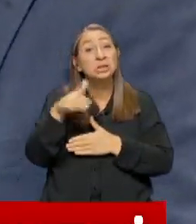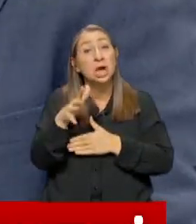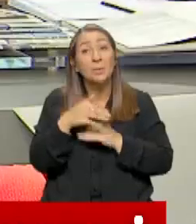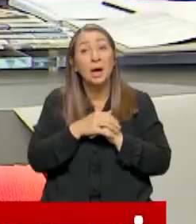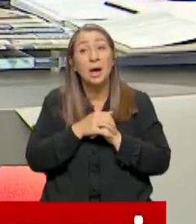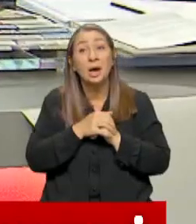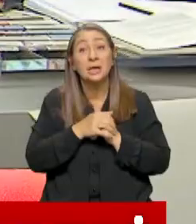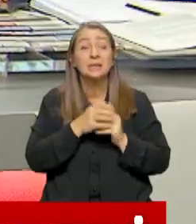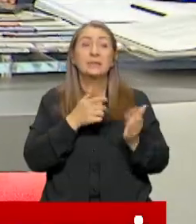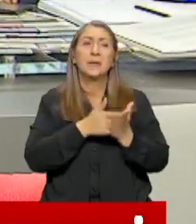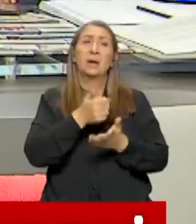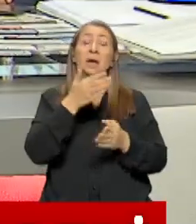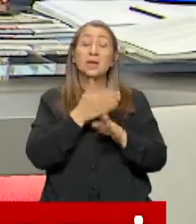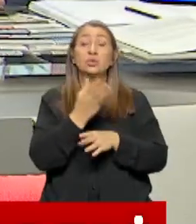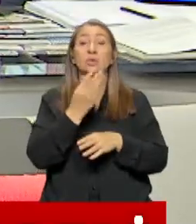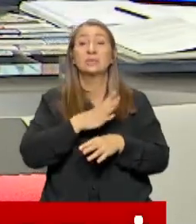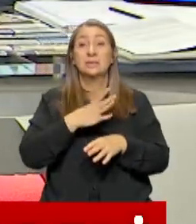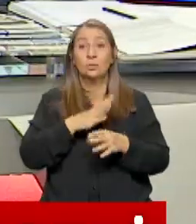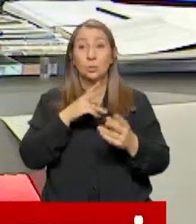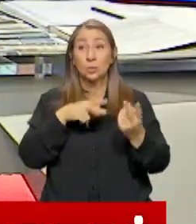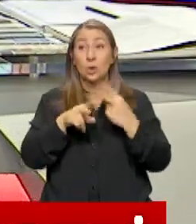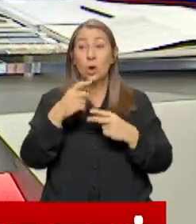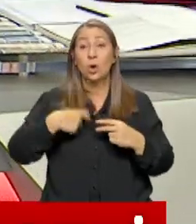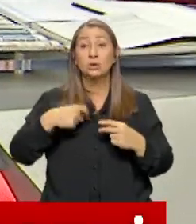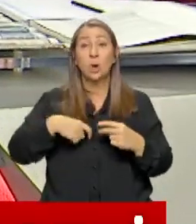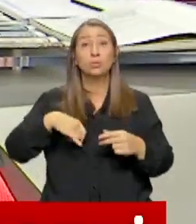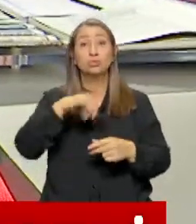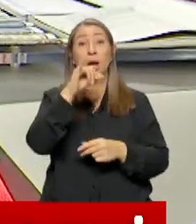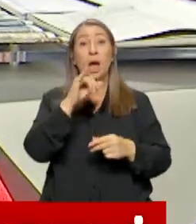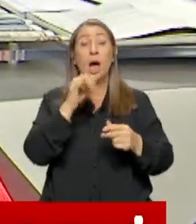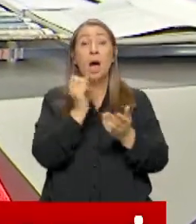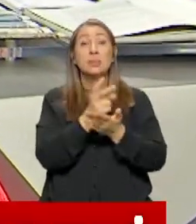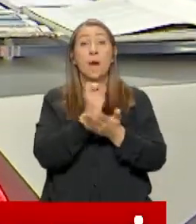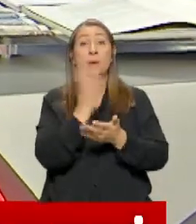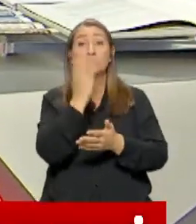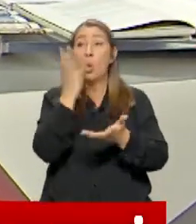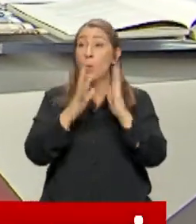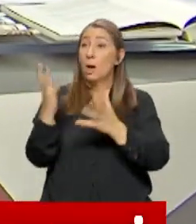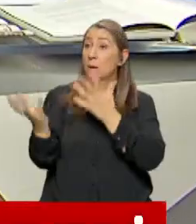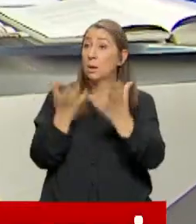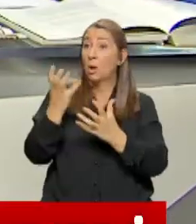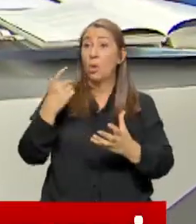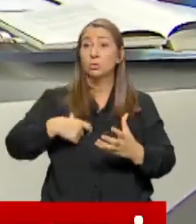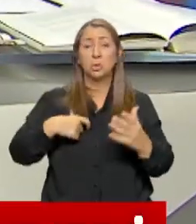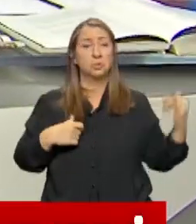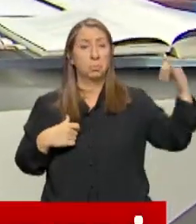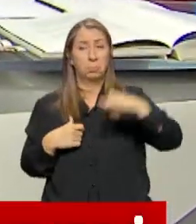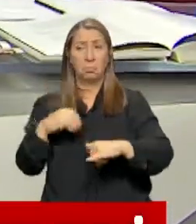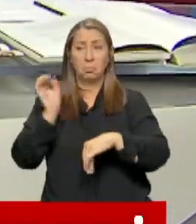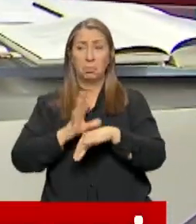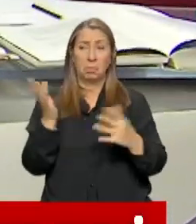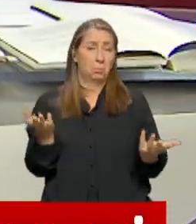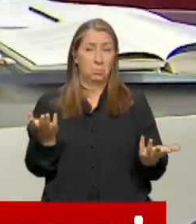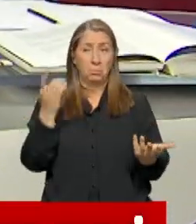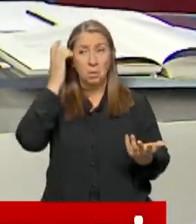tarım bakın çok isteriz şimdi Ulaştırma Bakanlığı Adıyaman'a gitmiş ya orman yangını sırasında ya atlar özel çağına gelir ne olacak yani